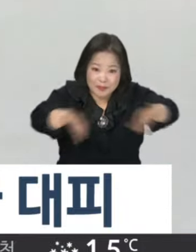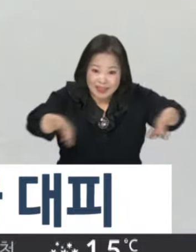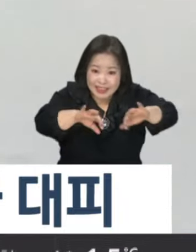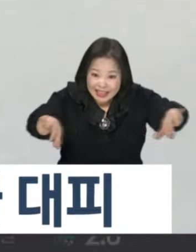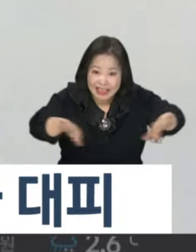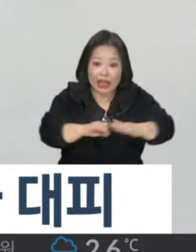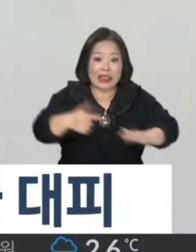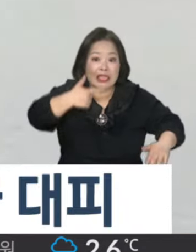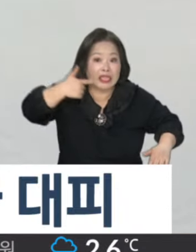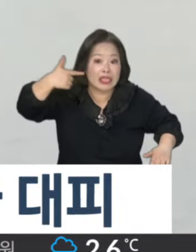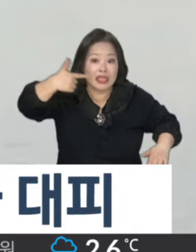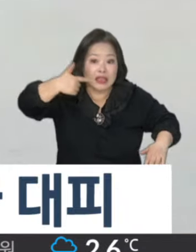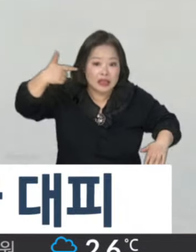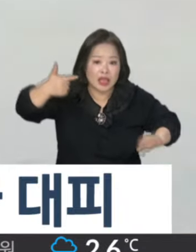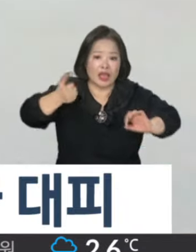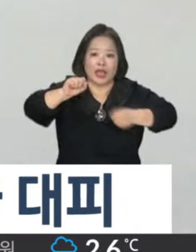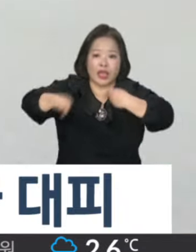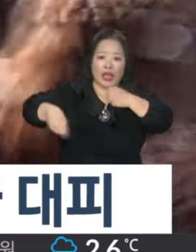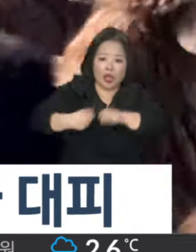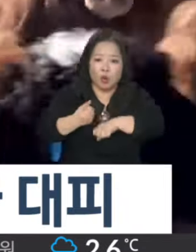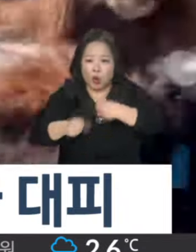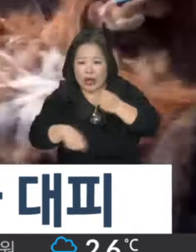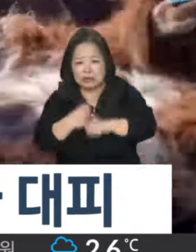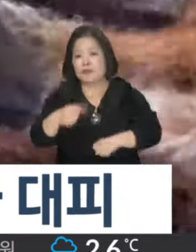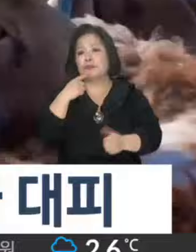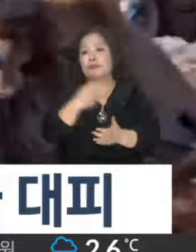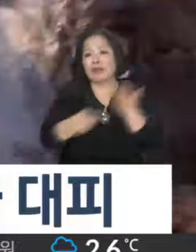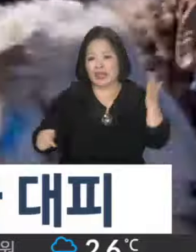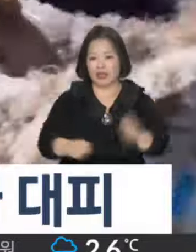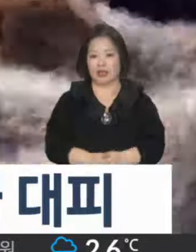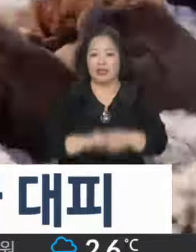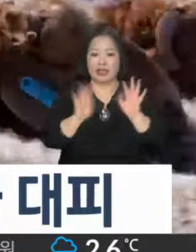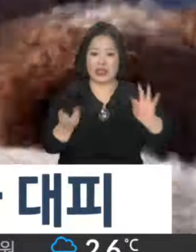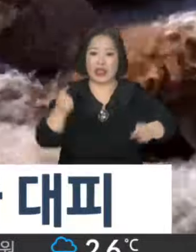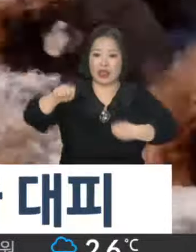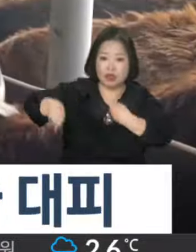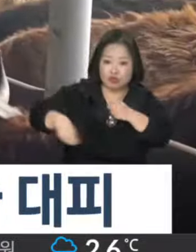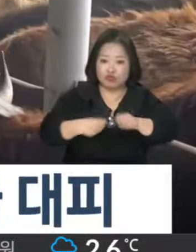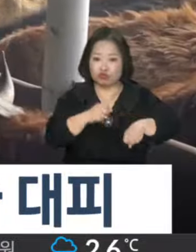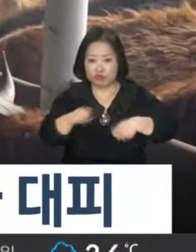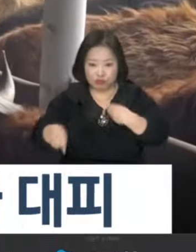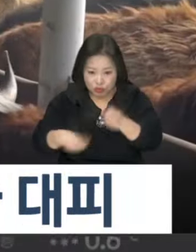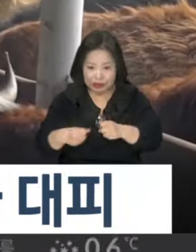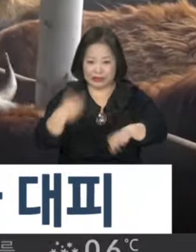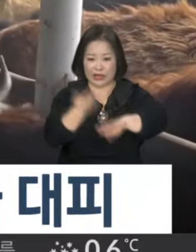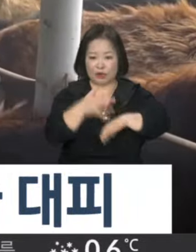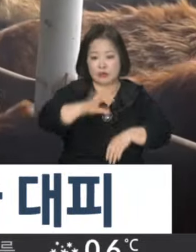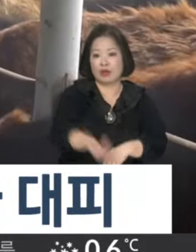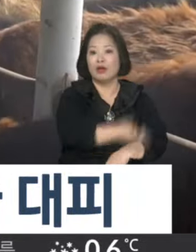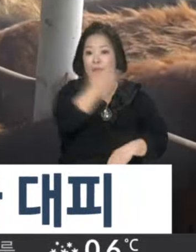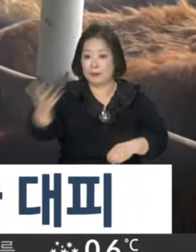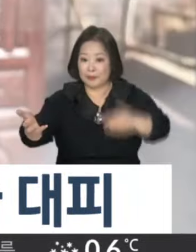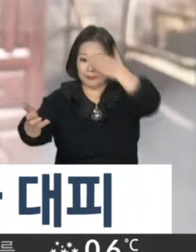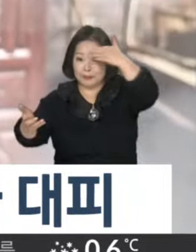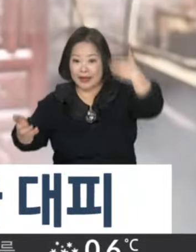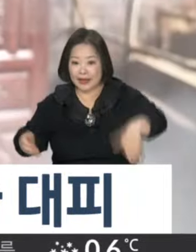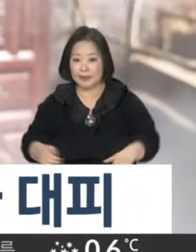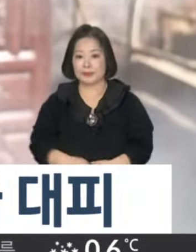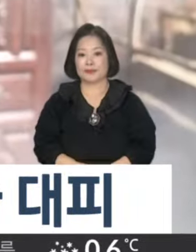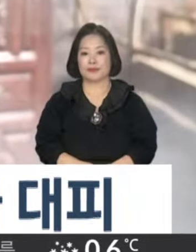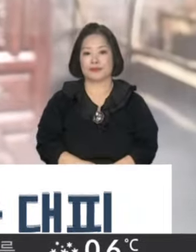동물들에게도 혹한의 겨울입니다 다행히 가축들은 무사히 대피했습니다